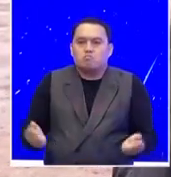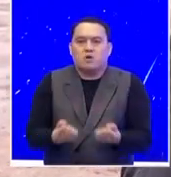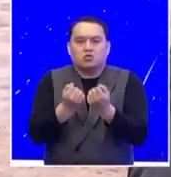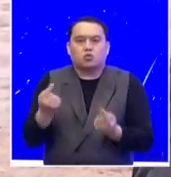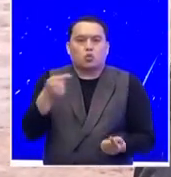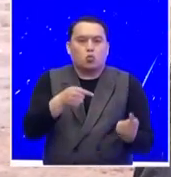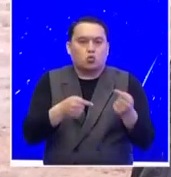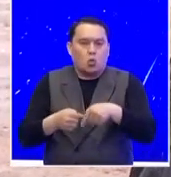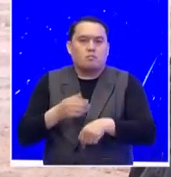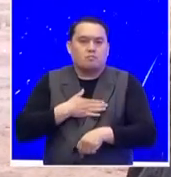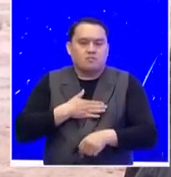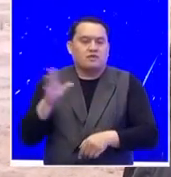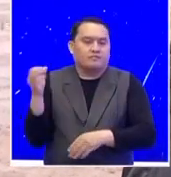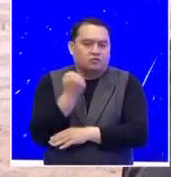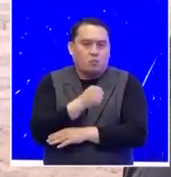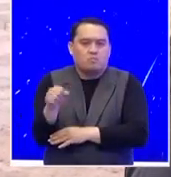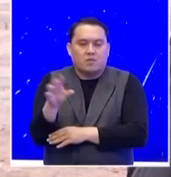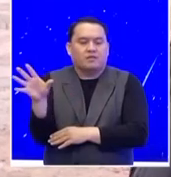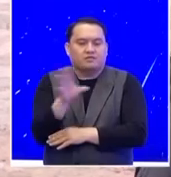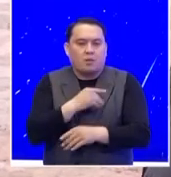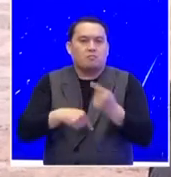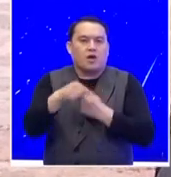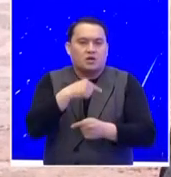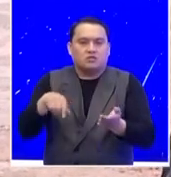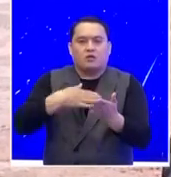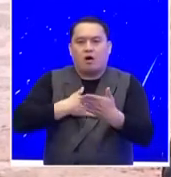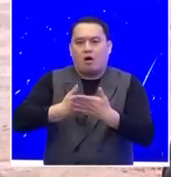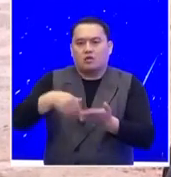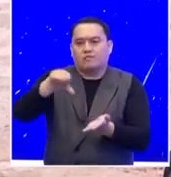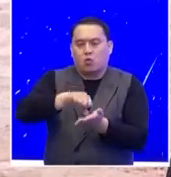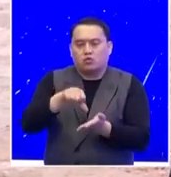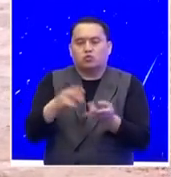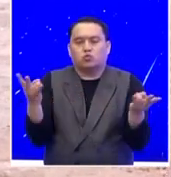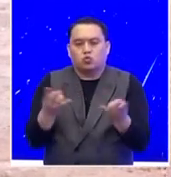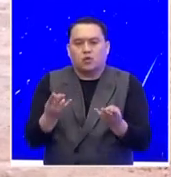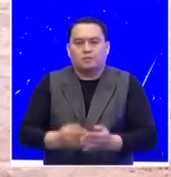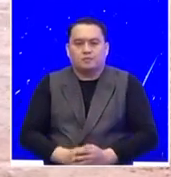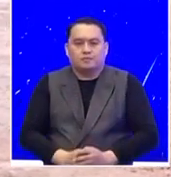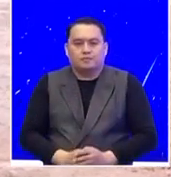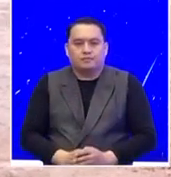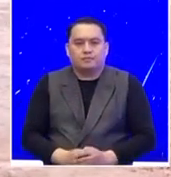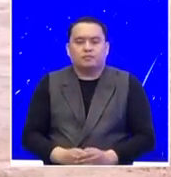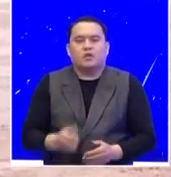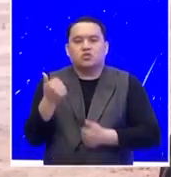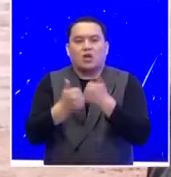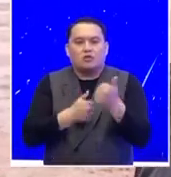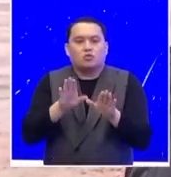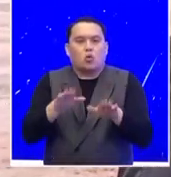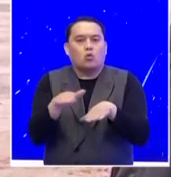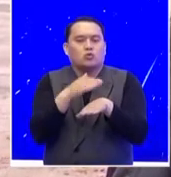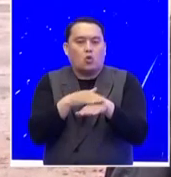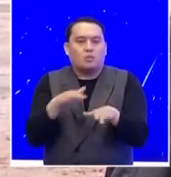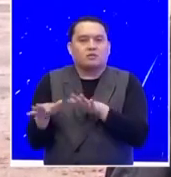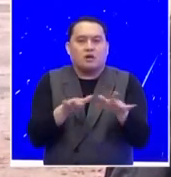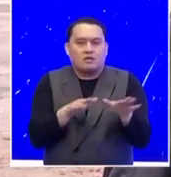друг другу, мы сможем все преодолеть. Призываю всех бизнесменов страны принять участие в благотворительной акции «Безбергемес». Давайте соревноваться лишь только в добрых